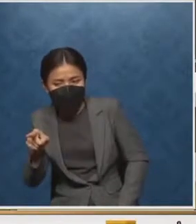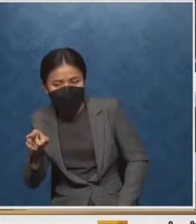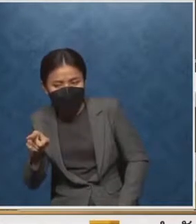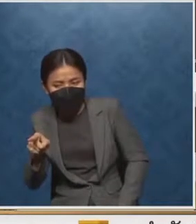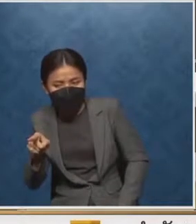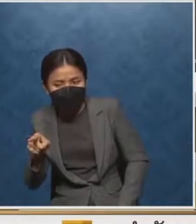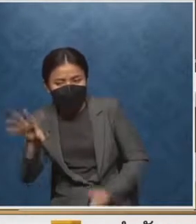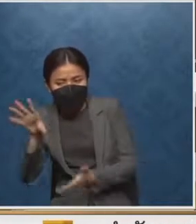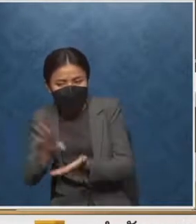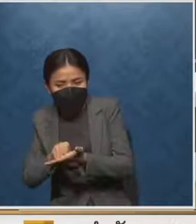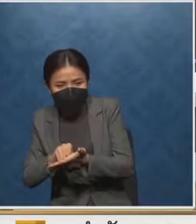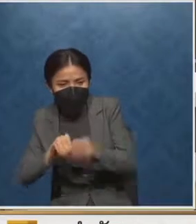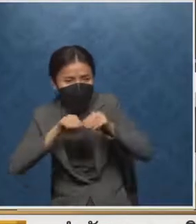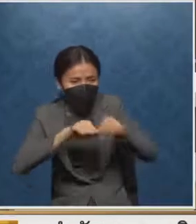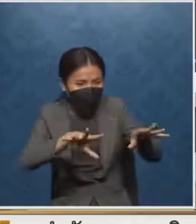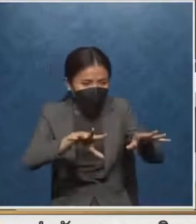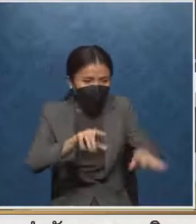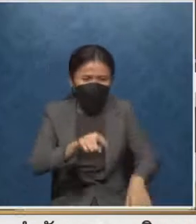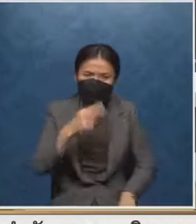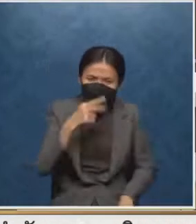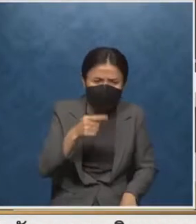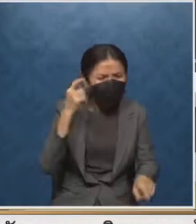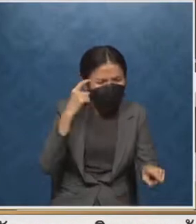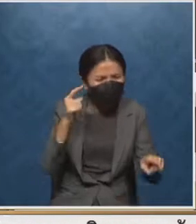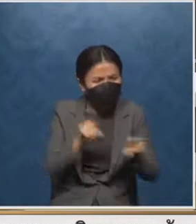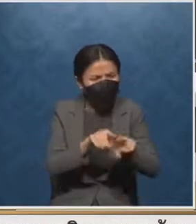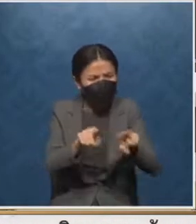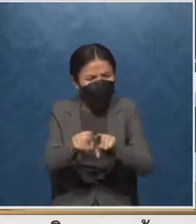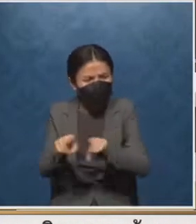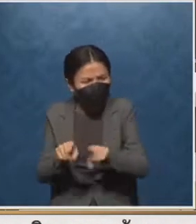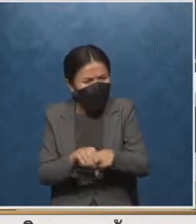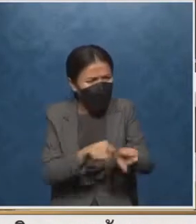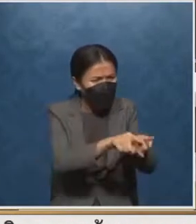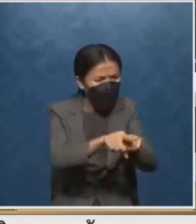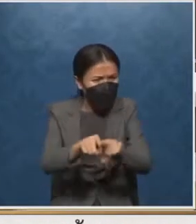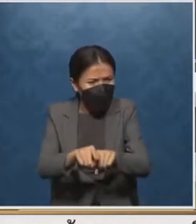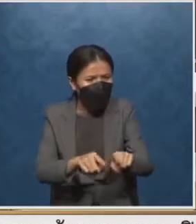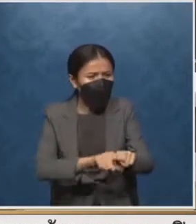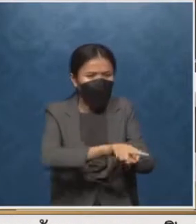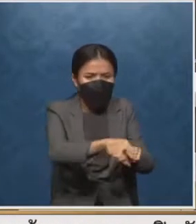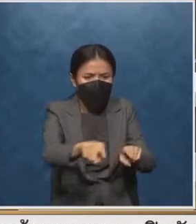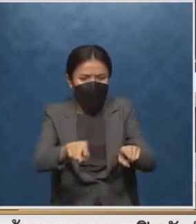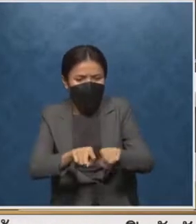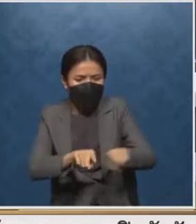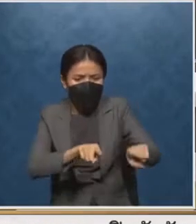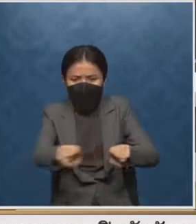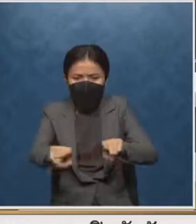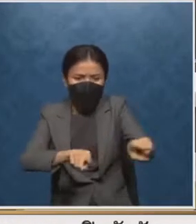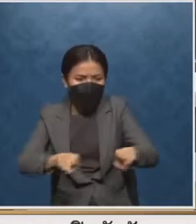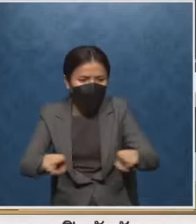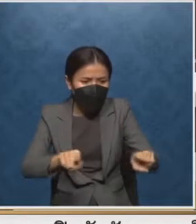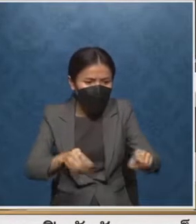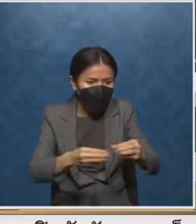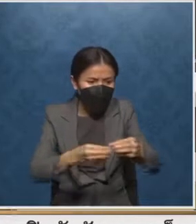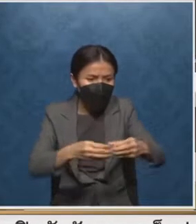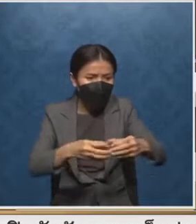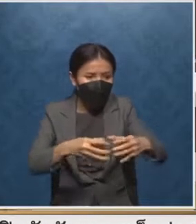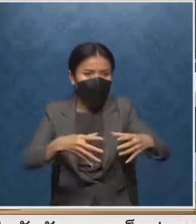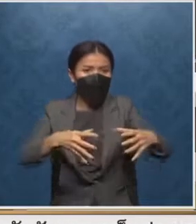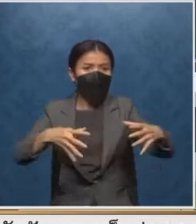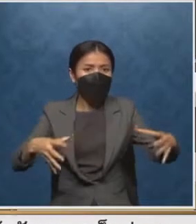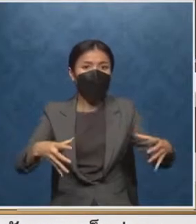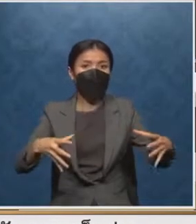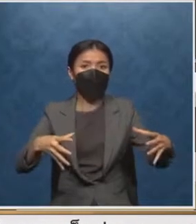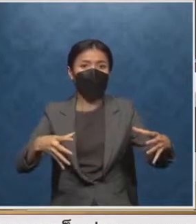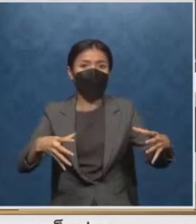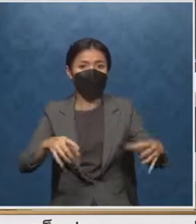คนเห็นด้วยมากขึ้นมากขึ้นก็เป็นพลังอย่างหนึ่งเพราะทุกคนมีความสามารถและมันเป็นสั